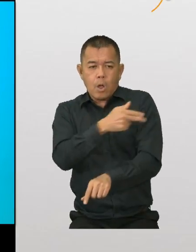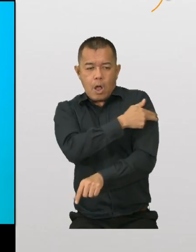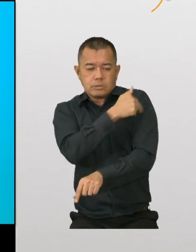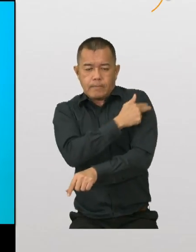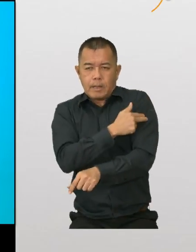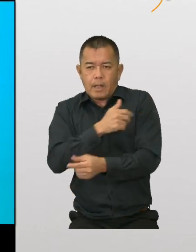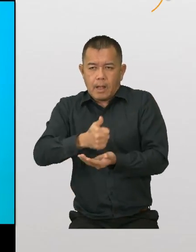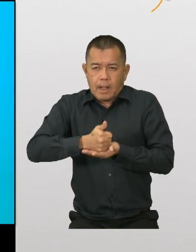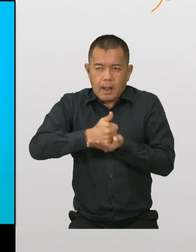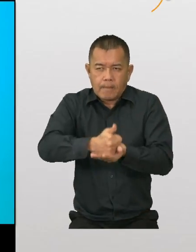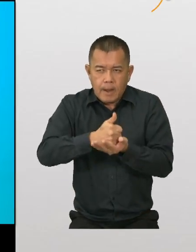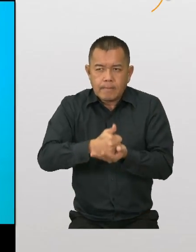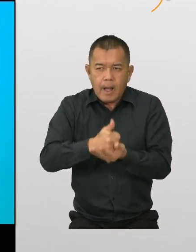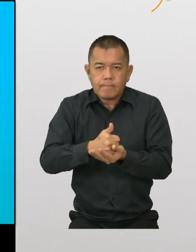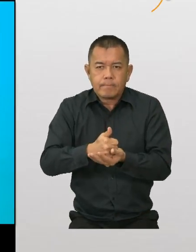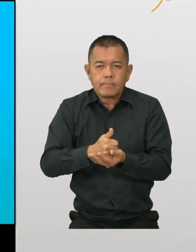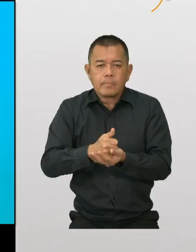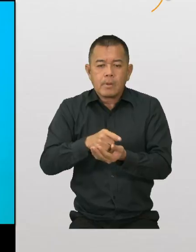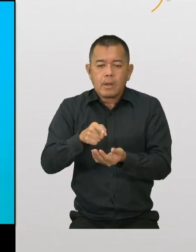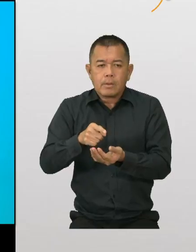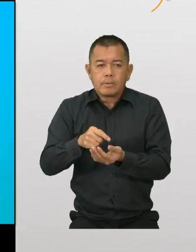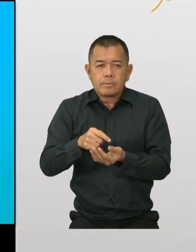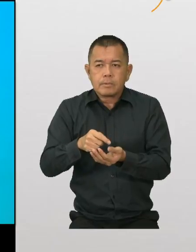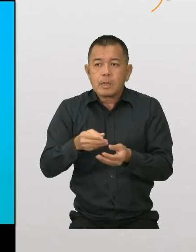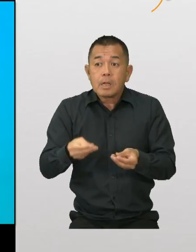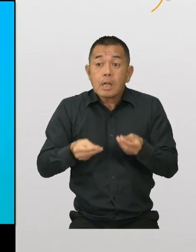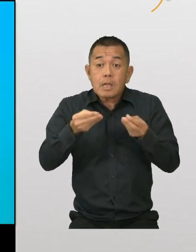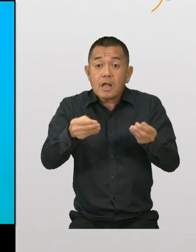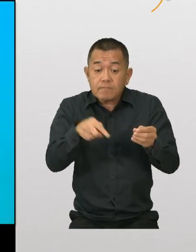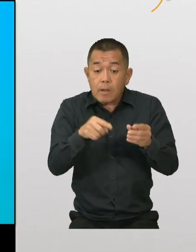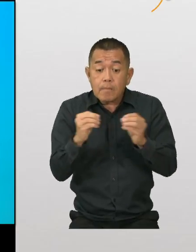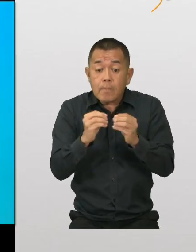are 品牌， offering more 以免婴 affordable 孩一出 brands 世 so that the newborns